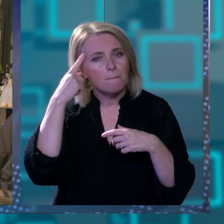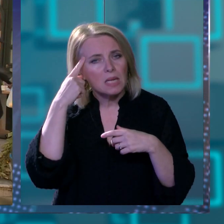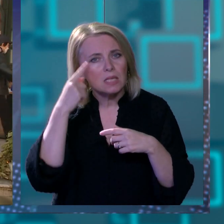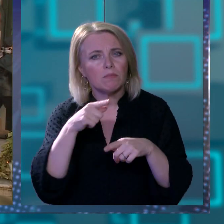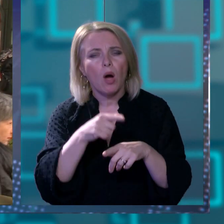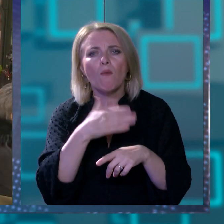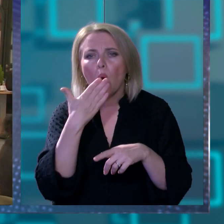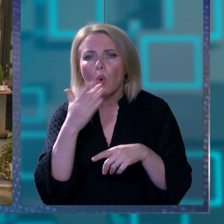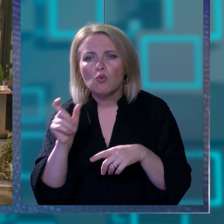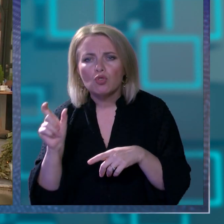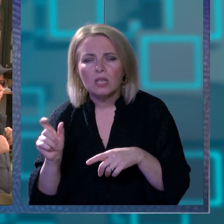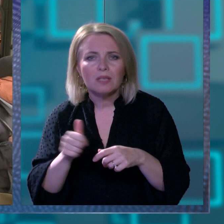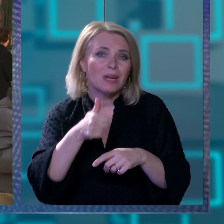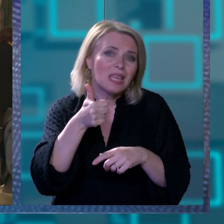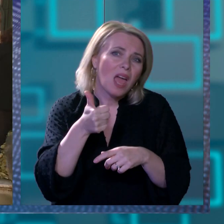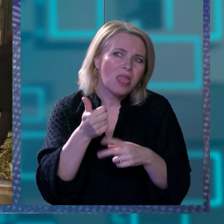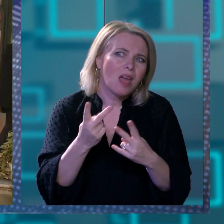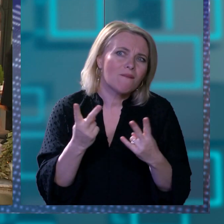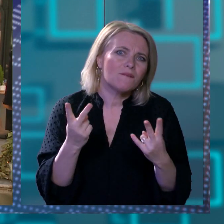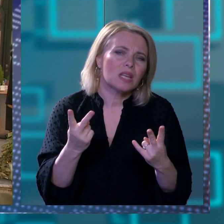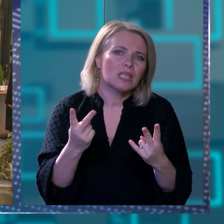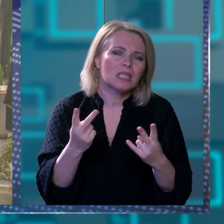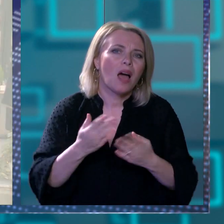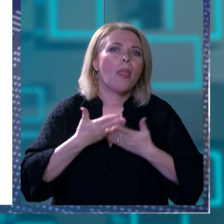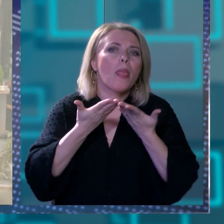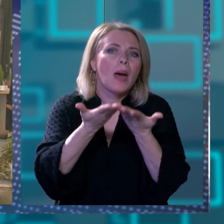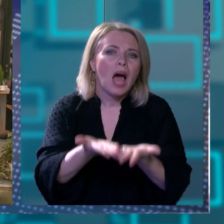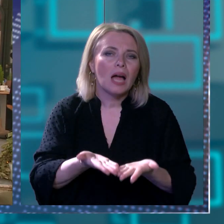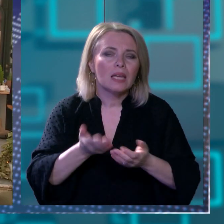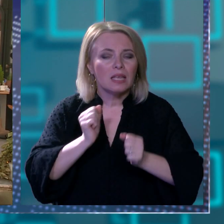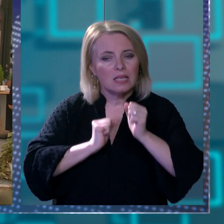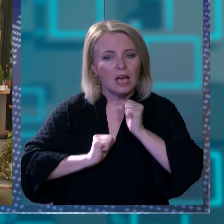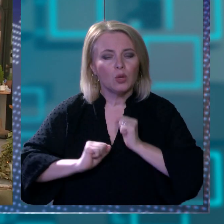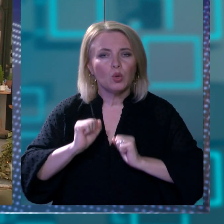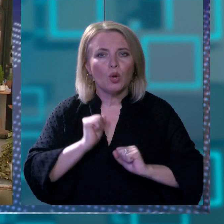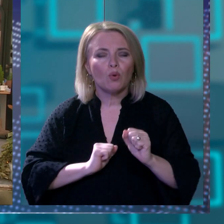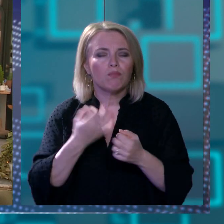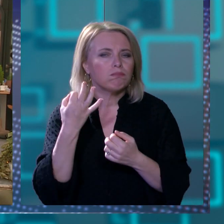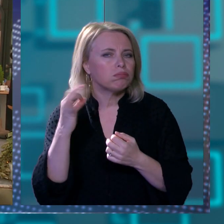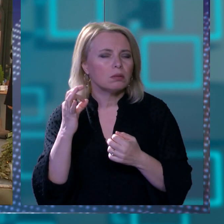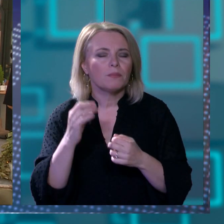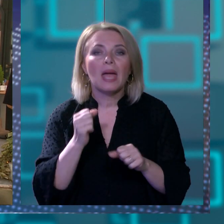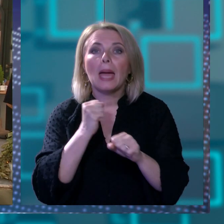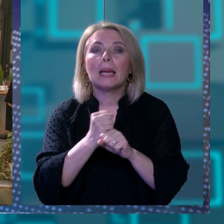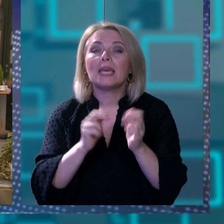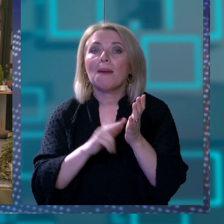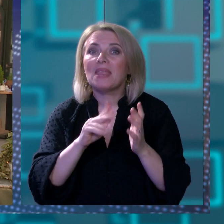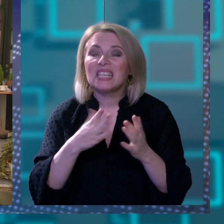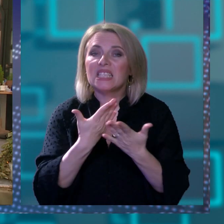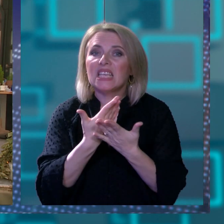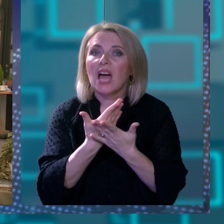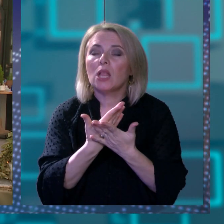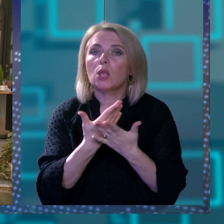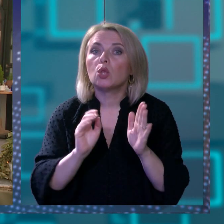učenicima jedna vrsta nagrade za njihov trud, izvrsnost. Gimnazija Dubrovnik. Gimnazija Dubrovnik, četvrti